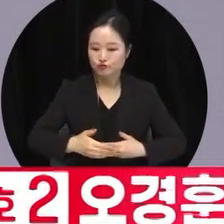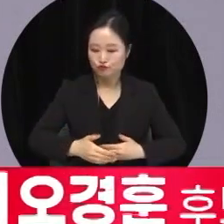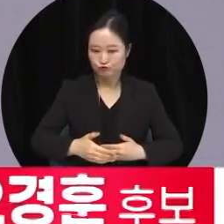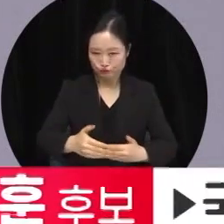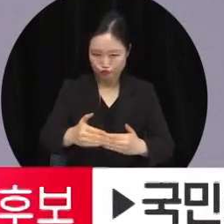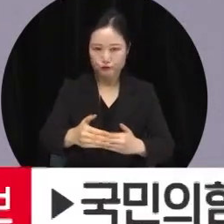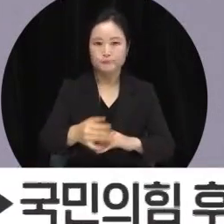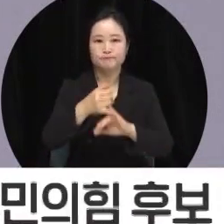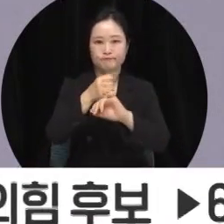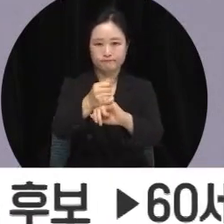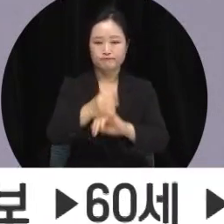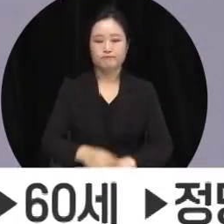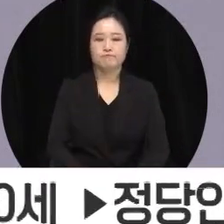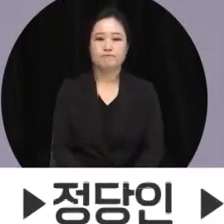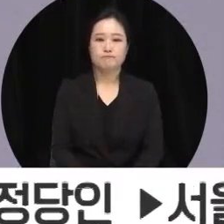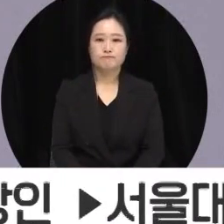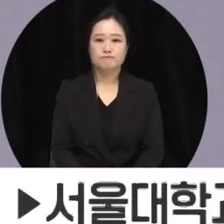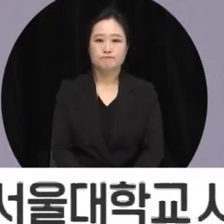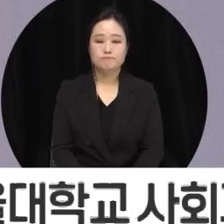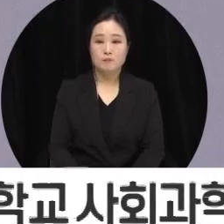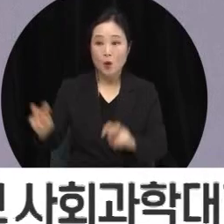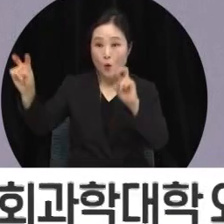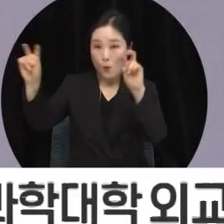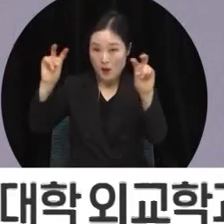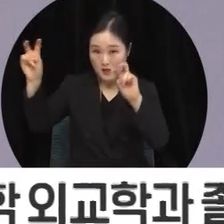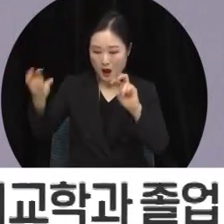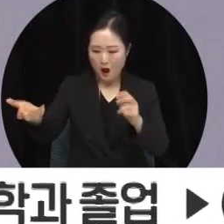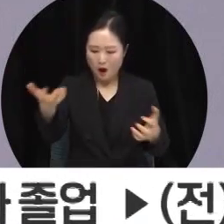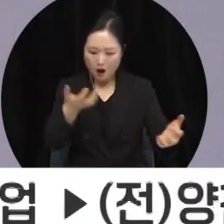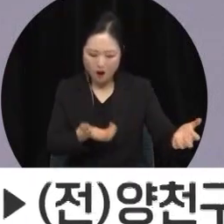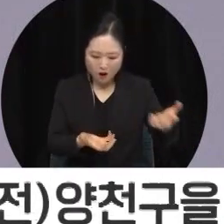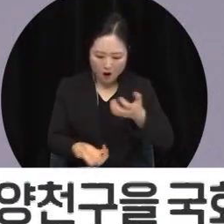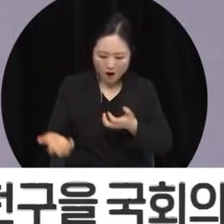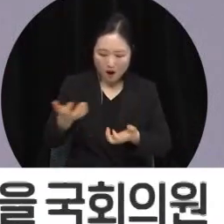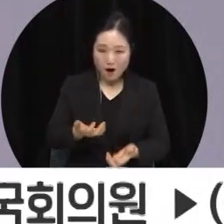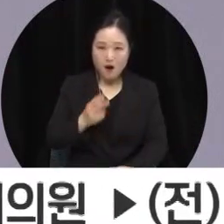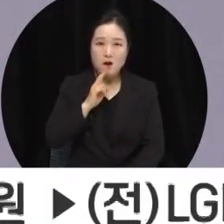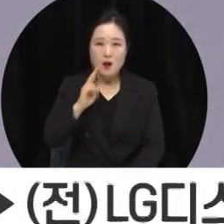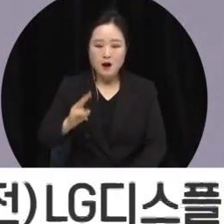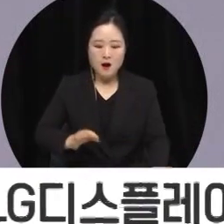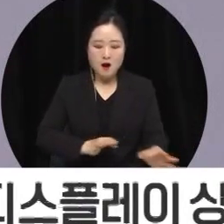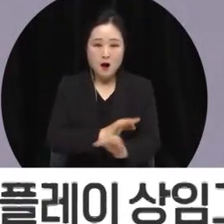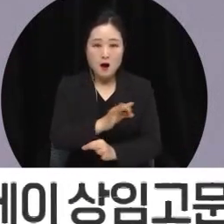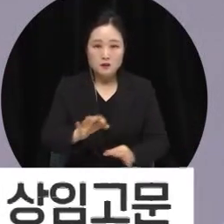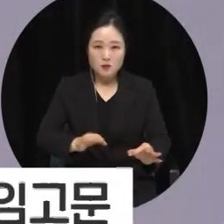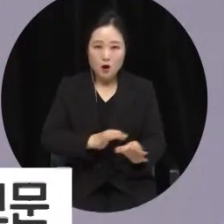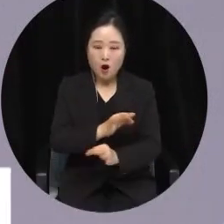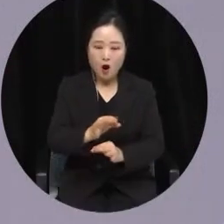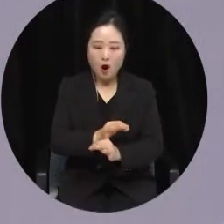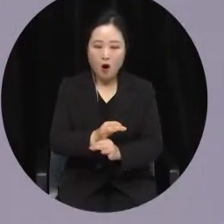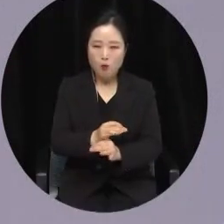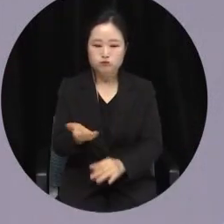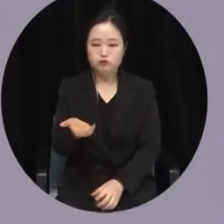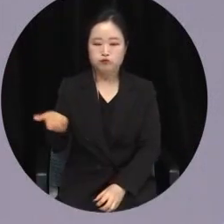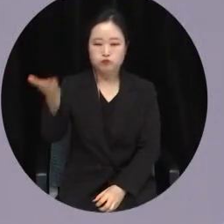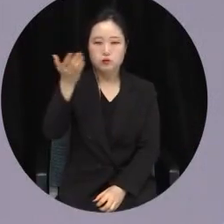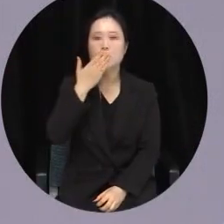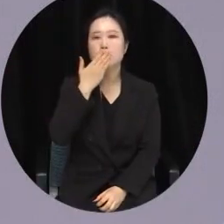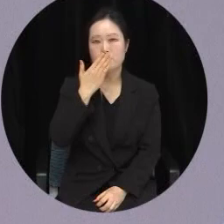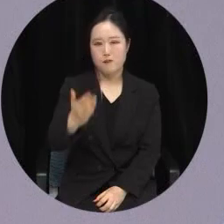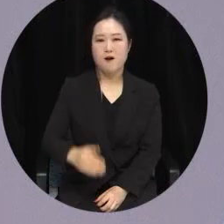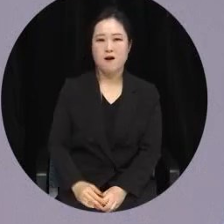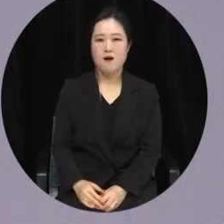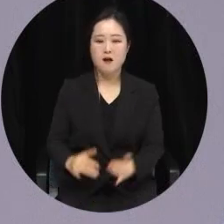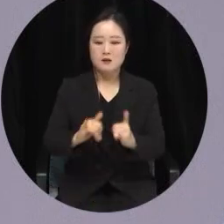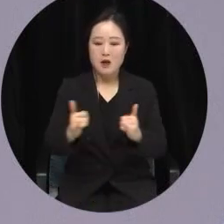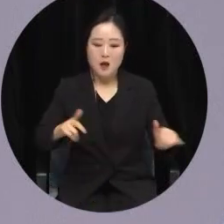결국 기업이 들어와야 지역 경제, 지역 상권도 활성화되고 무엇보다 유동 인구가